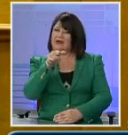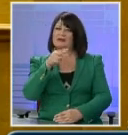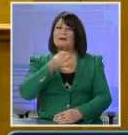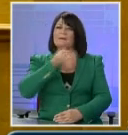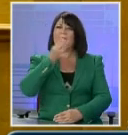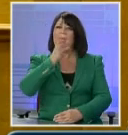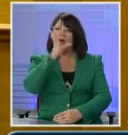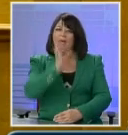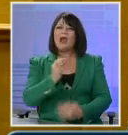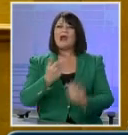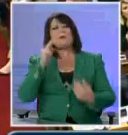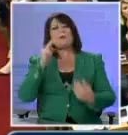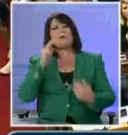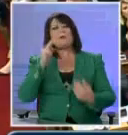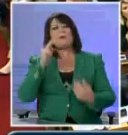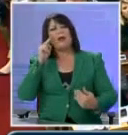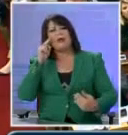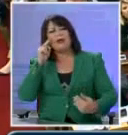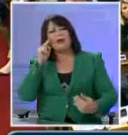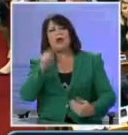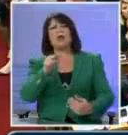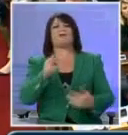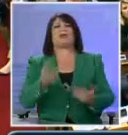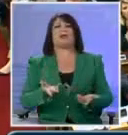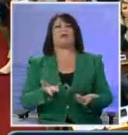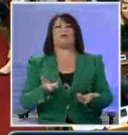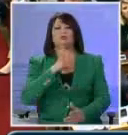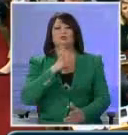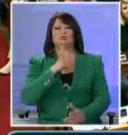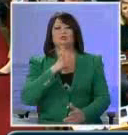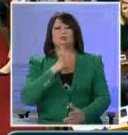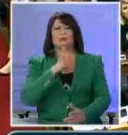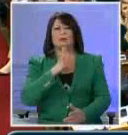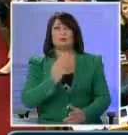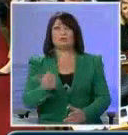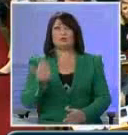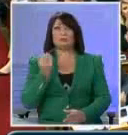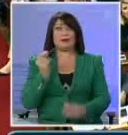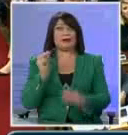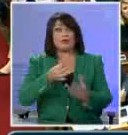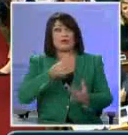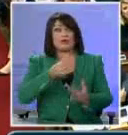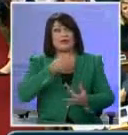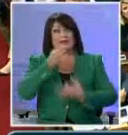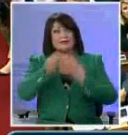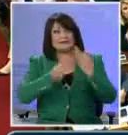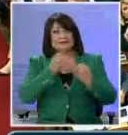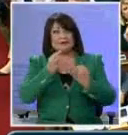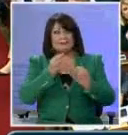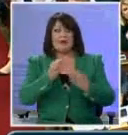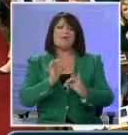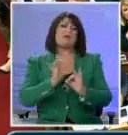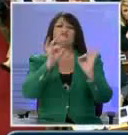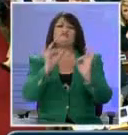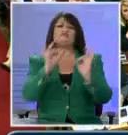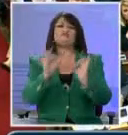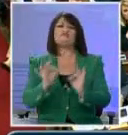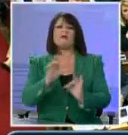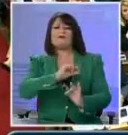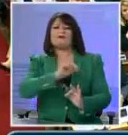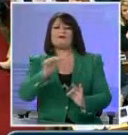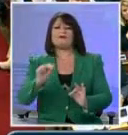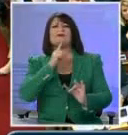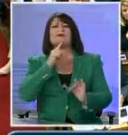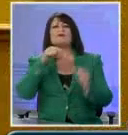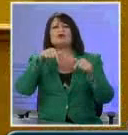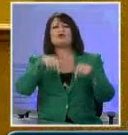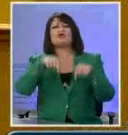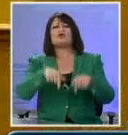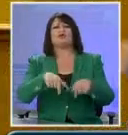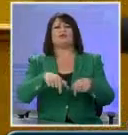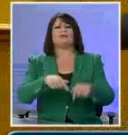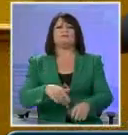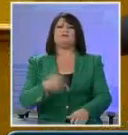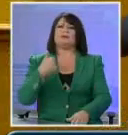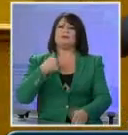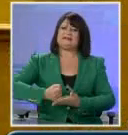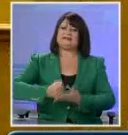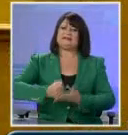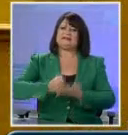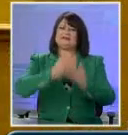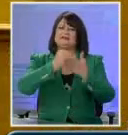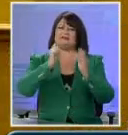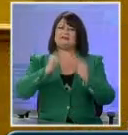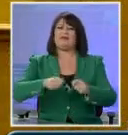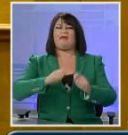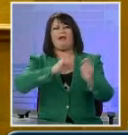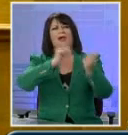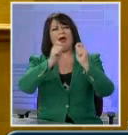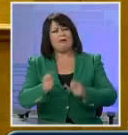αλήθεια. Γιατί ό,τι είπαμε προεκλογικά ισχύει στο ακέραιο. Λοιπόν, εμείς στηρίζουμε τις διαφθορτικές αλλαγές